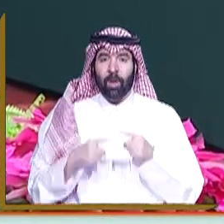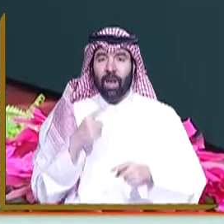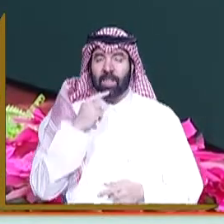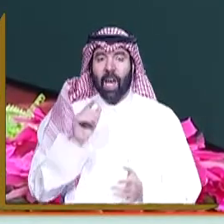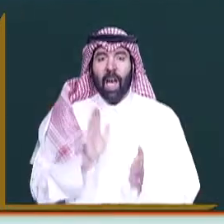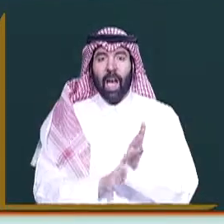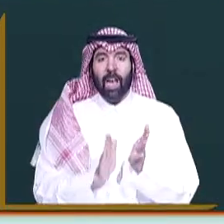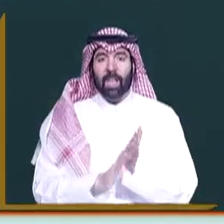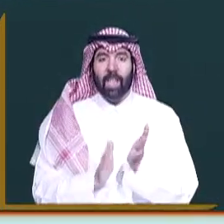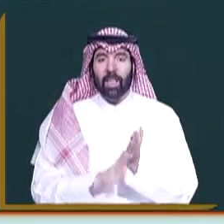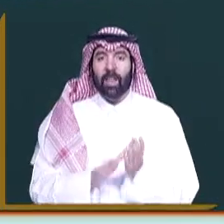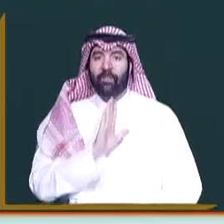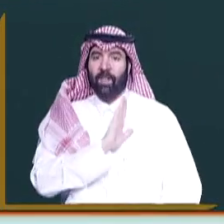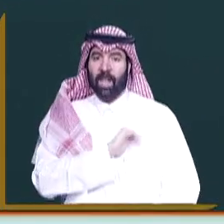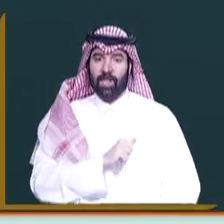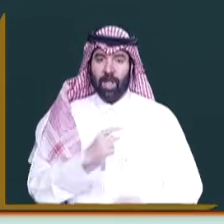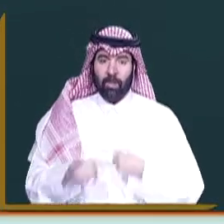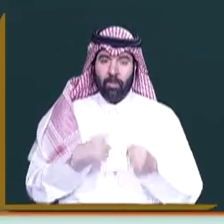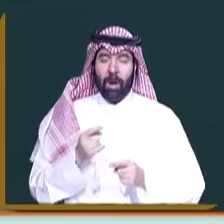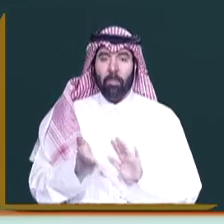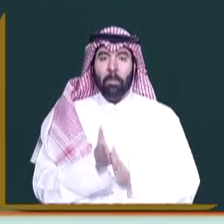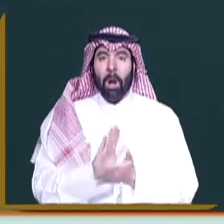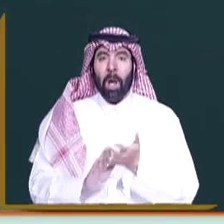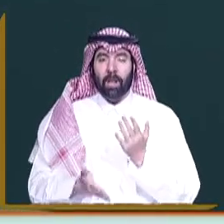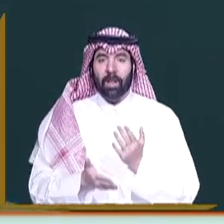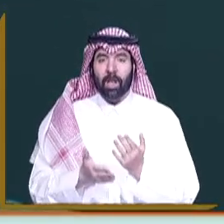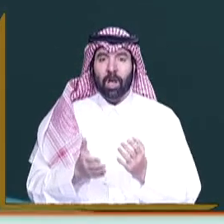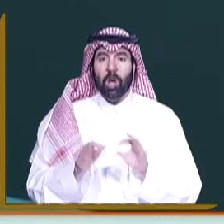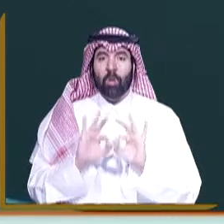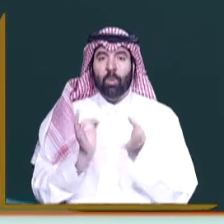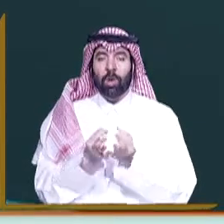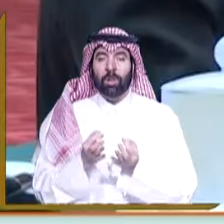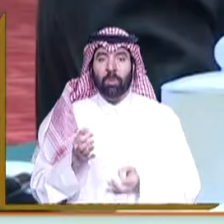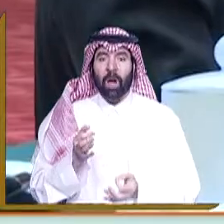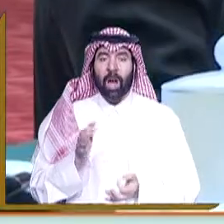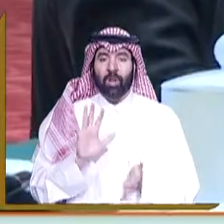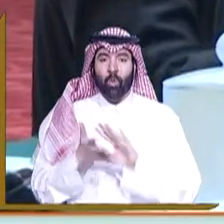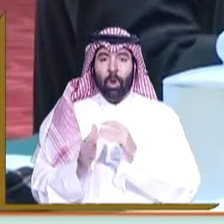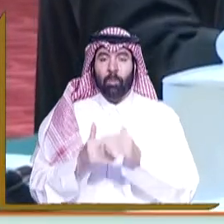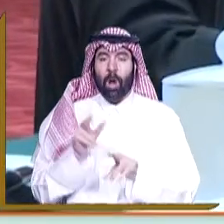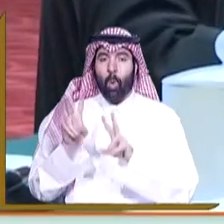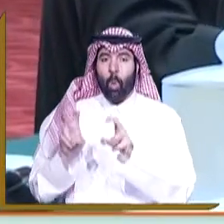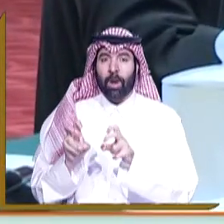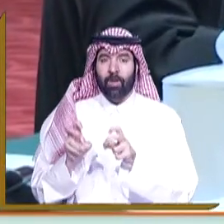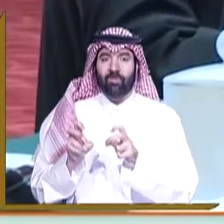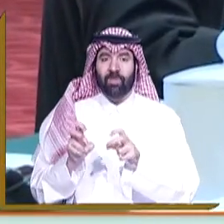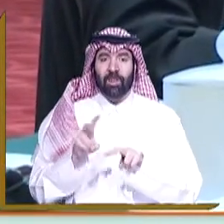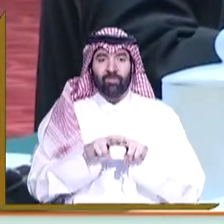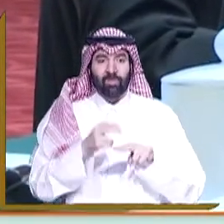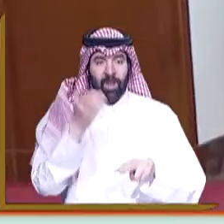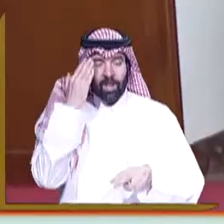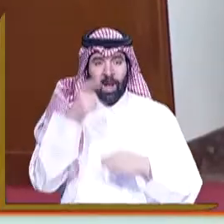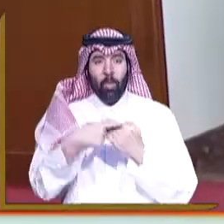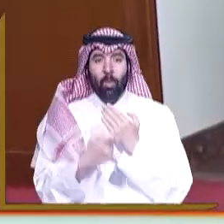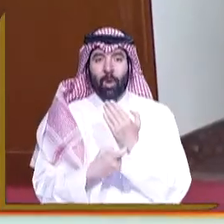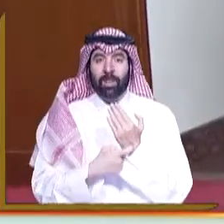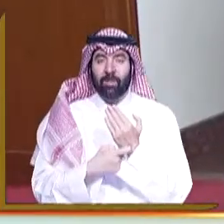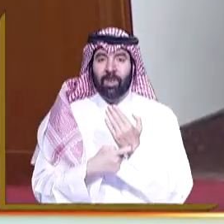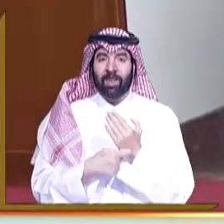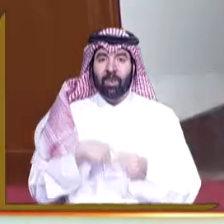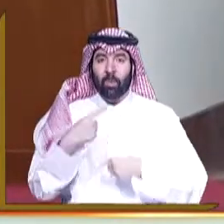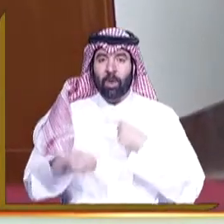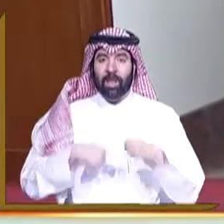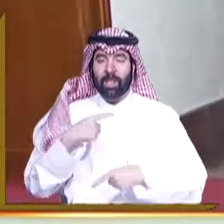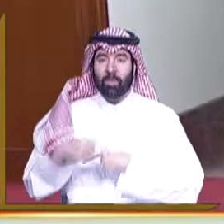بالخطير وسط غياب المجتمع الدولي باتخاذ المواقف اللازمة لوقف الانتهاكات الإسرائيلية المستمرة